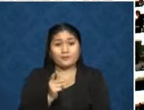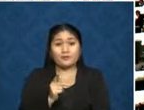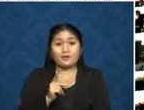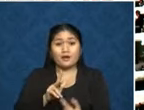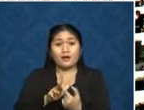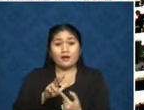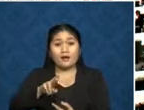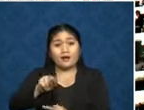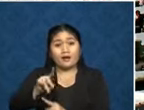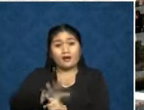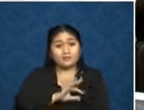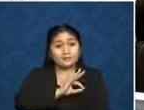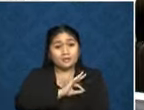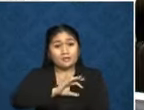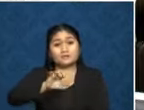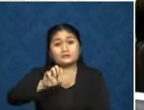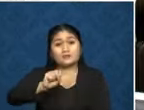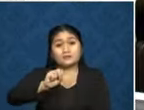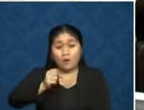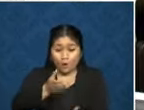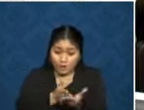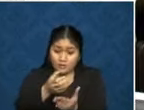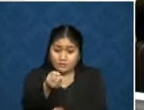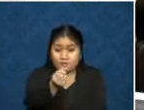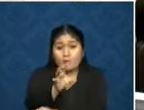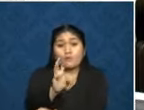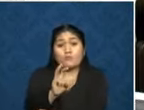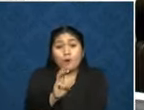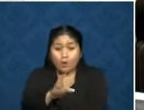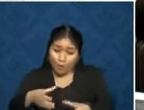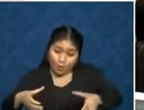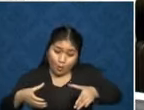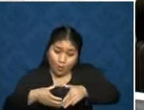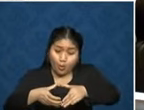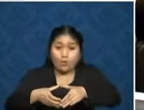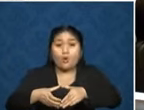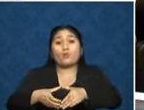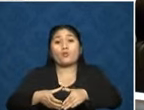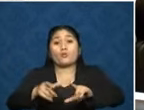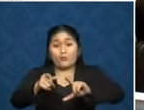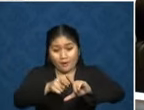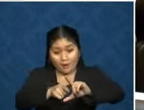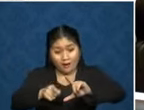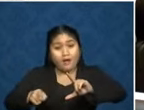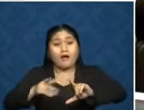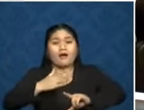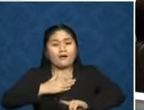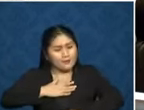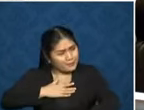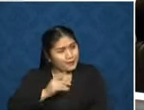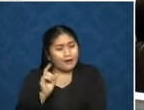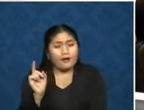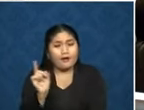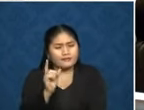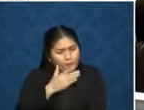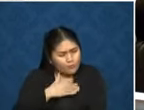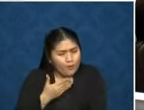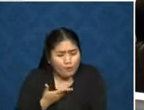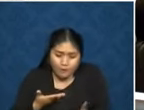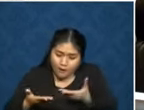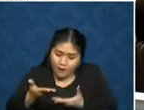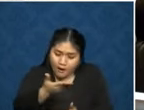สมาชิกสภาผู้แทนราษฎรเขต16ผู้แทนประชาชนจากเขตคลองสามวาพรรคก้าวไกลค่ะท่านประธานคะดิฉันขอร่วมอภิป